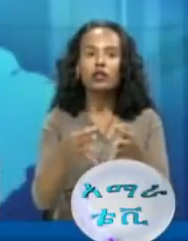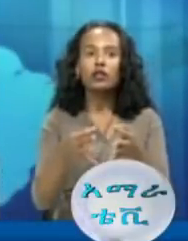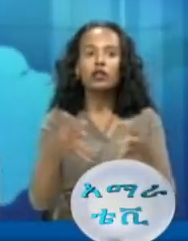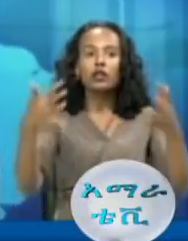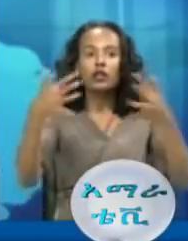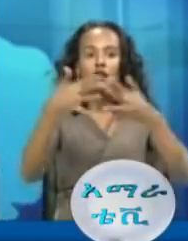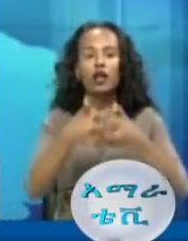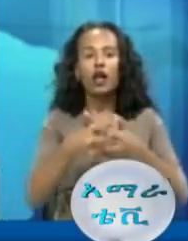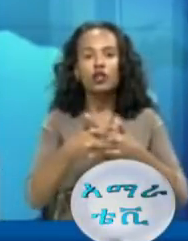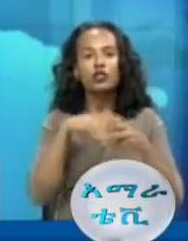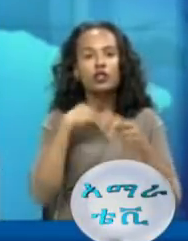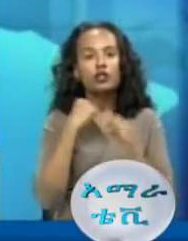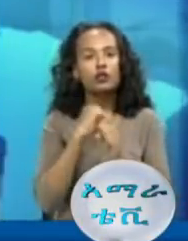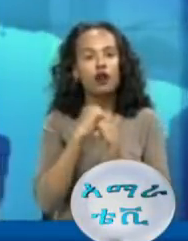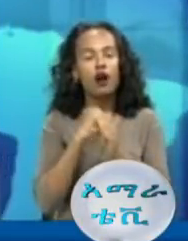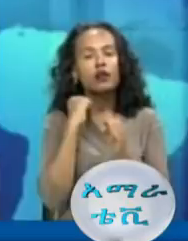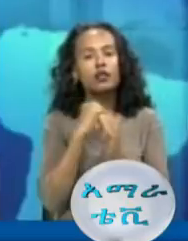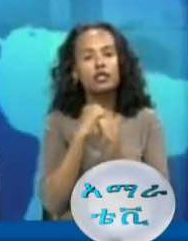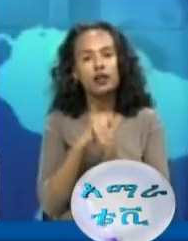የተቀናጀ ስራ ይከናወናል።